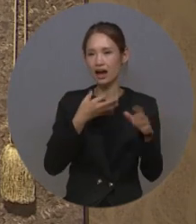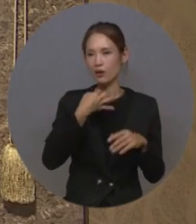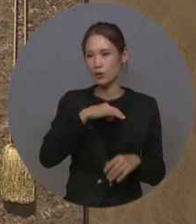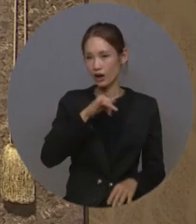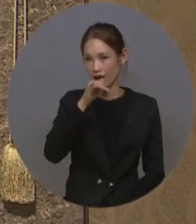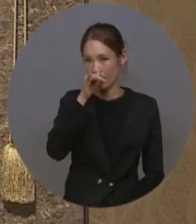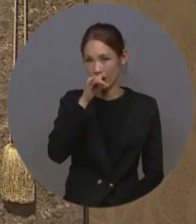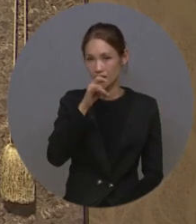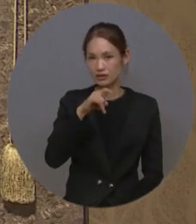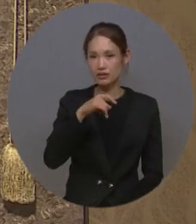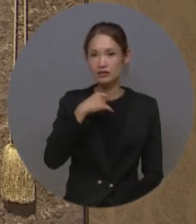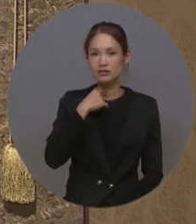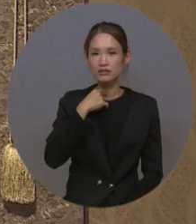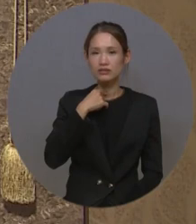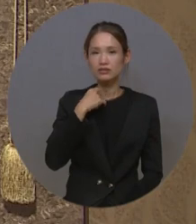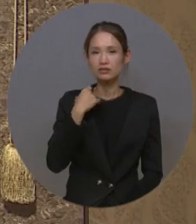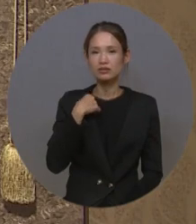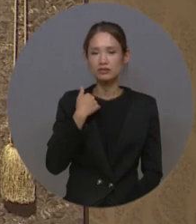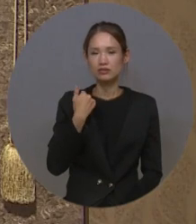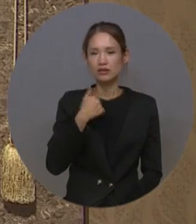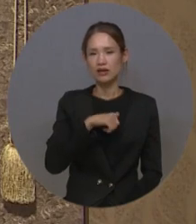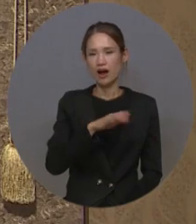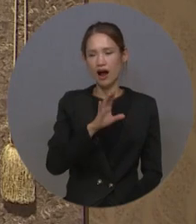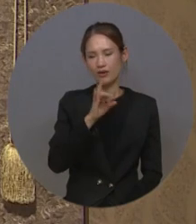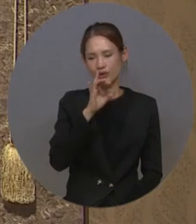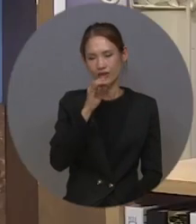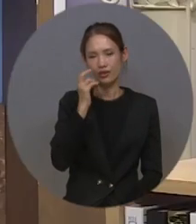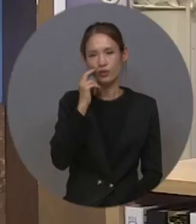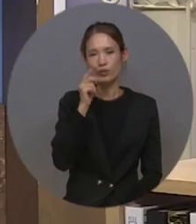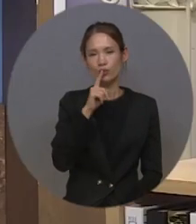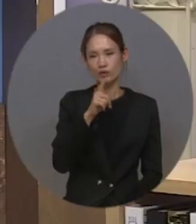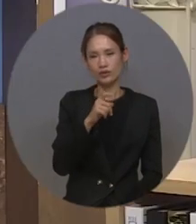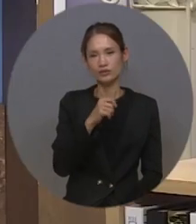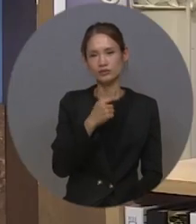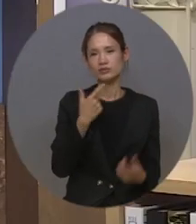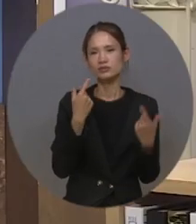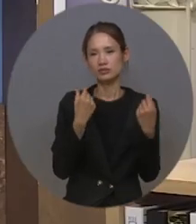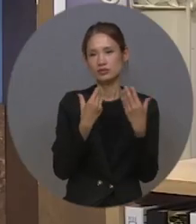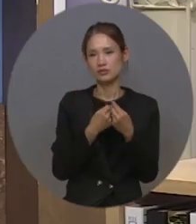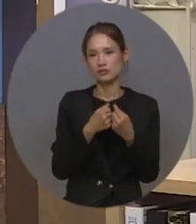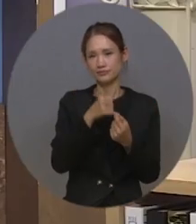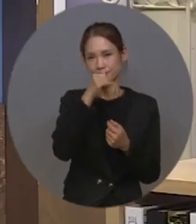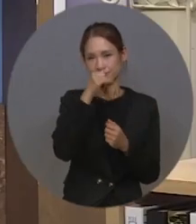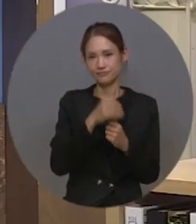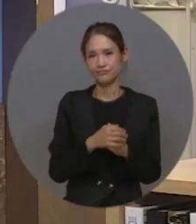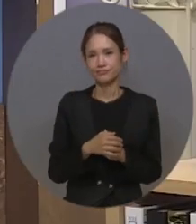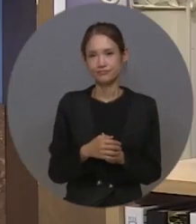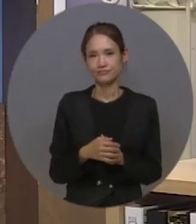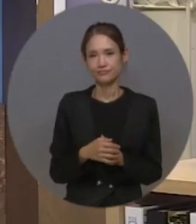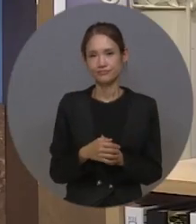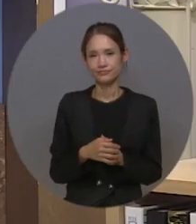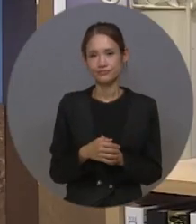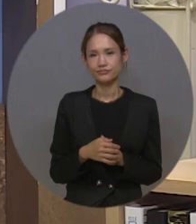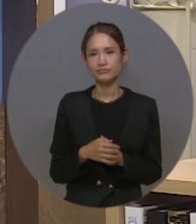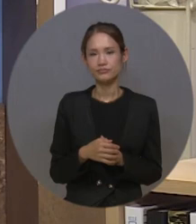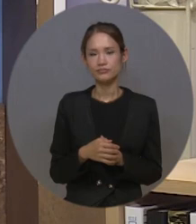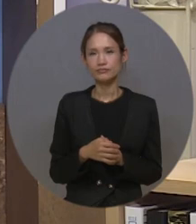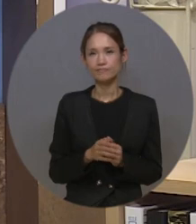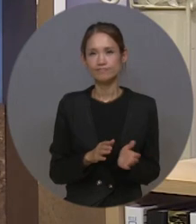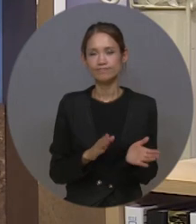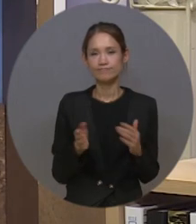그다음에 제대로 먹이지 않으니까 도루묵이다 이런 농담도 있는데 네. 실제로 그런 경우들이 많아요. 오.